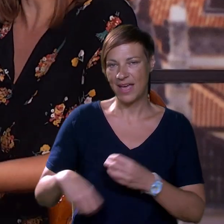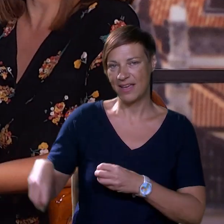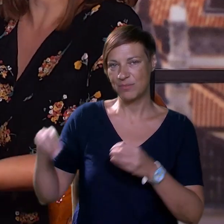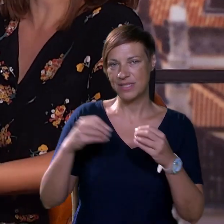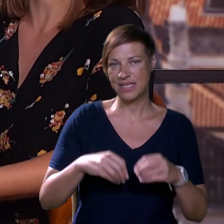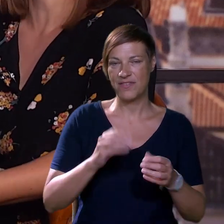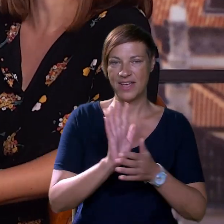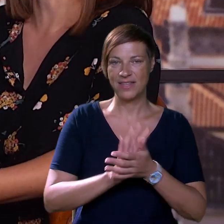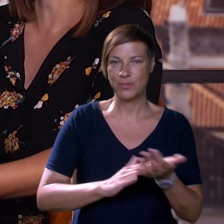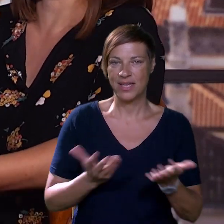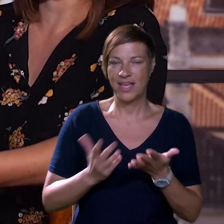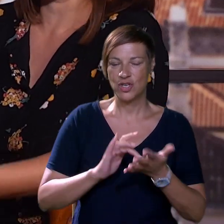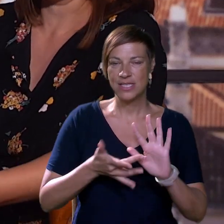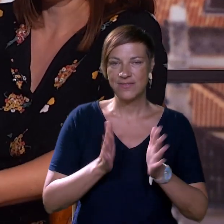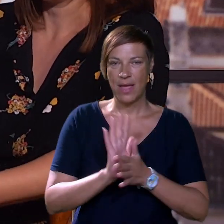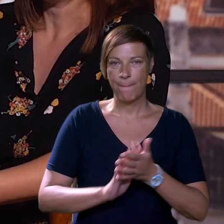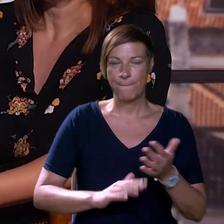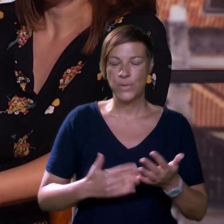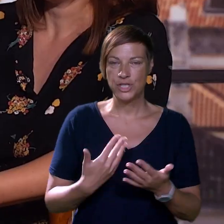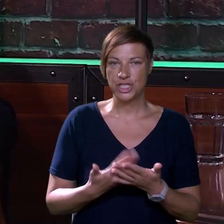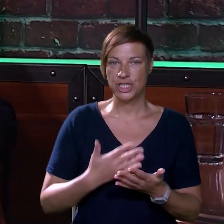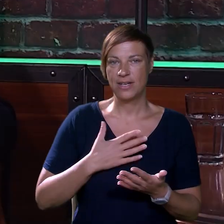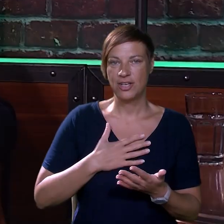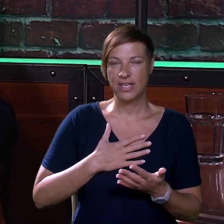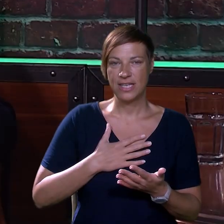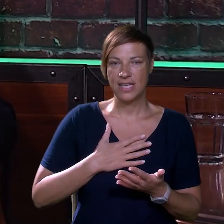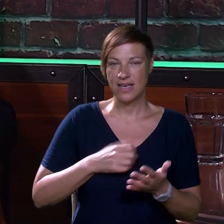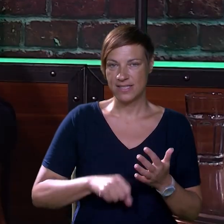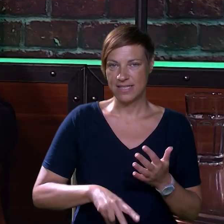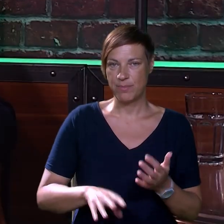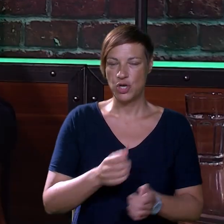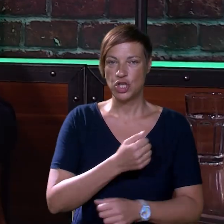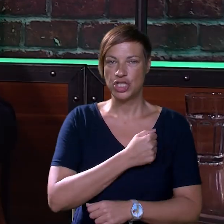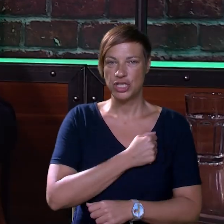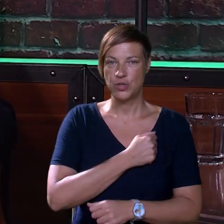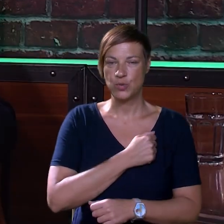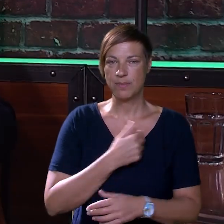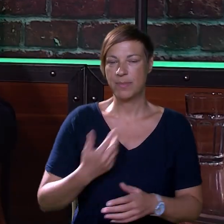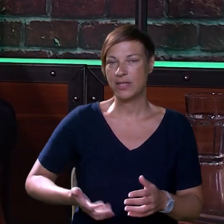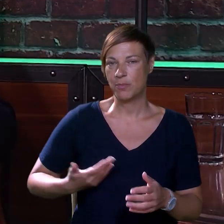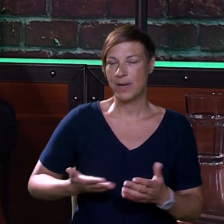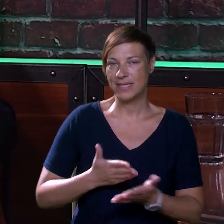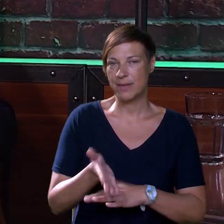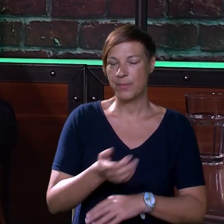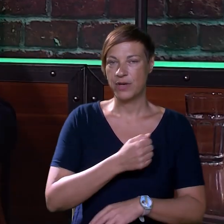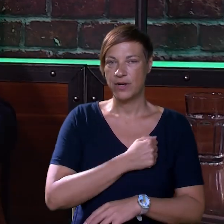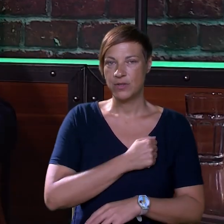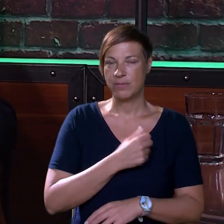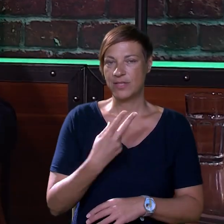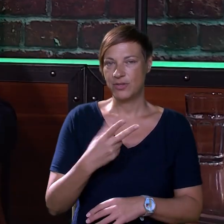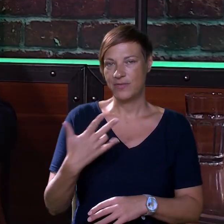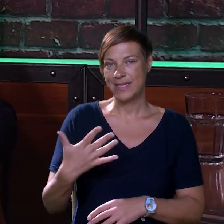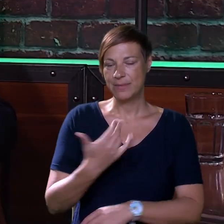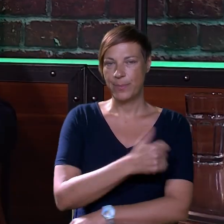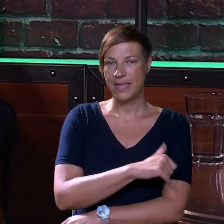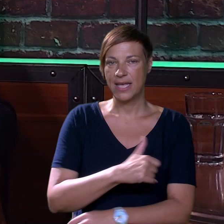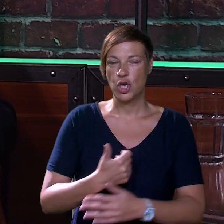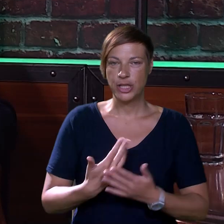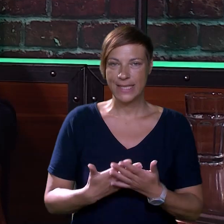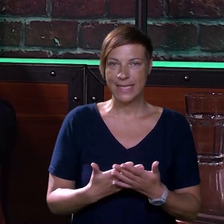Ajmo se vratiti s početka. Kako je sve počelo? Pa evo, ja sam rođen u Splitu i mladost sam proveo u Splitu do svoje 25.